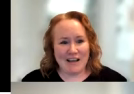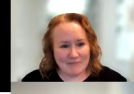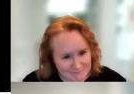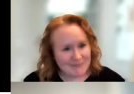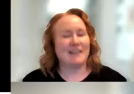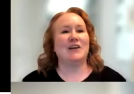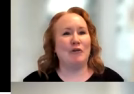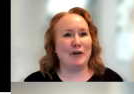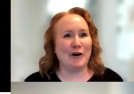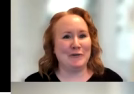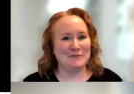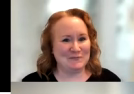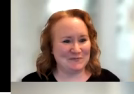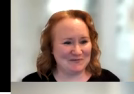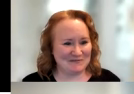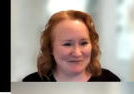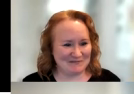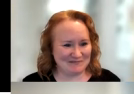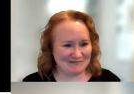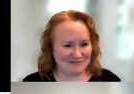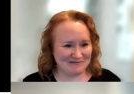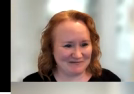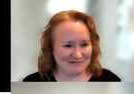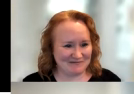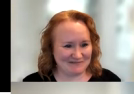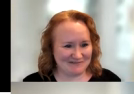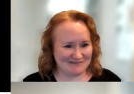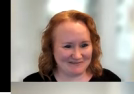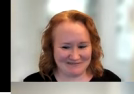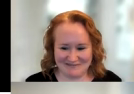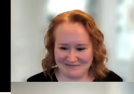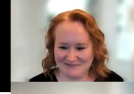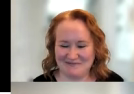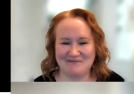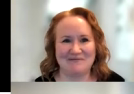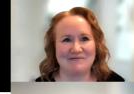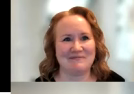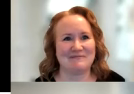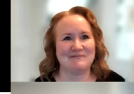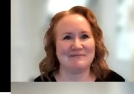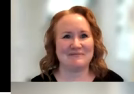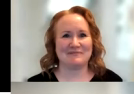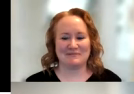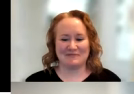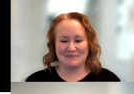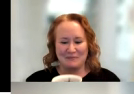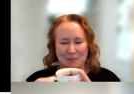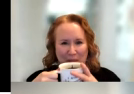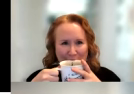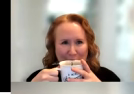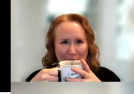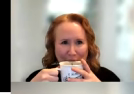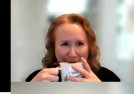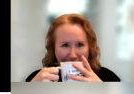og off i gang! Takk skal du ha, Tone. Vi skal i hvert fall gjøre et forsøk